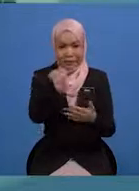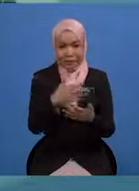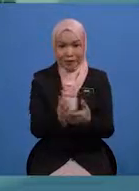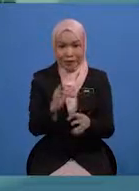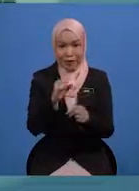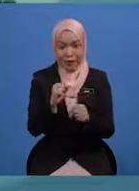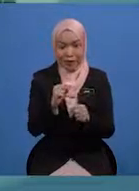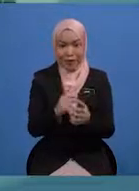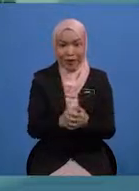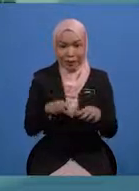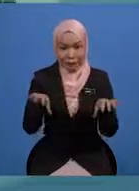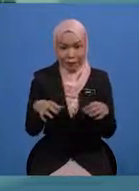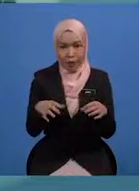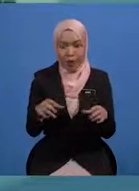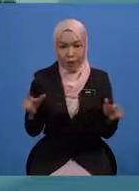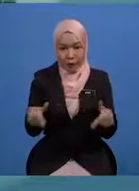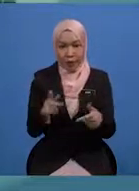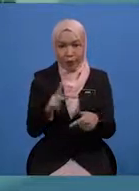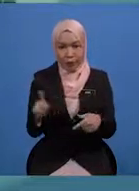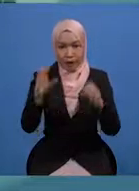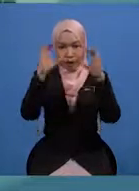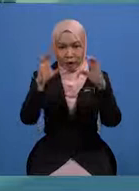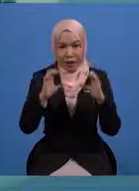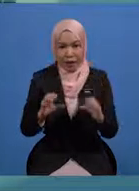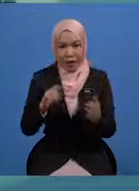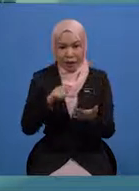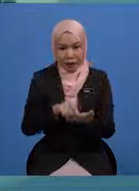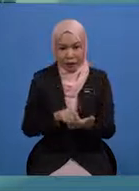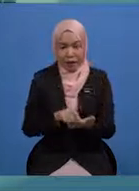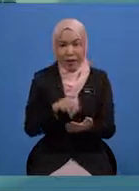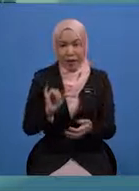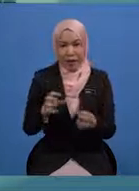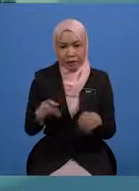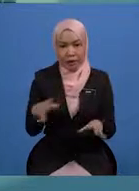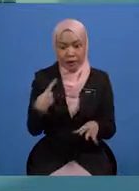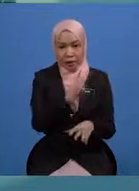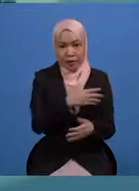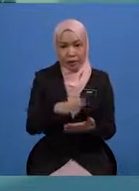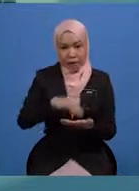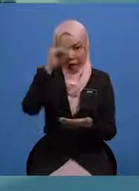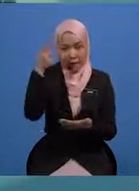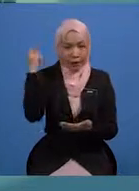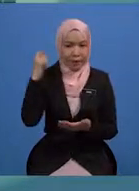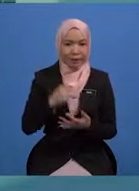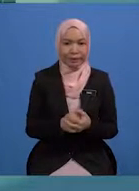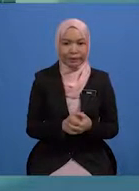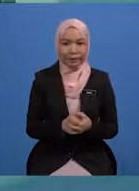dapat mempraktikkan cara dan teknik yang telah kita buat sama-sama tadi.